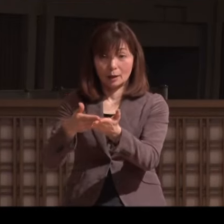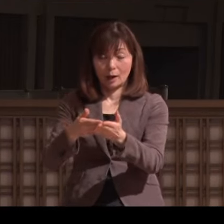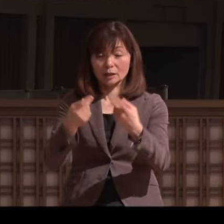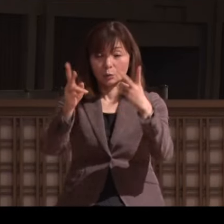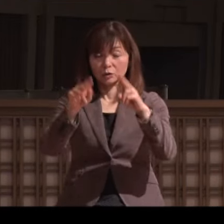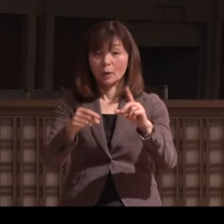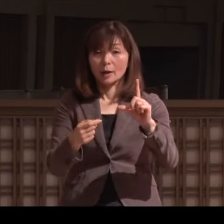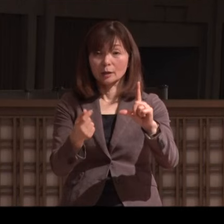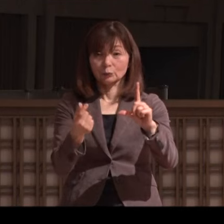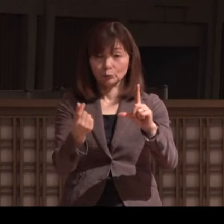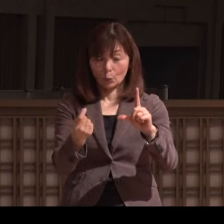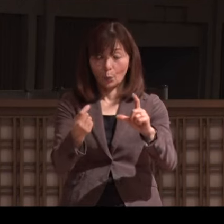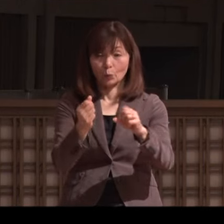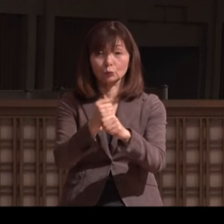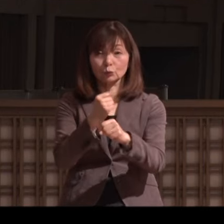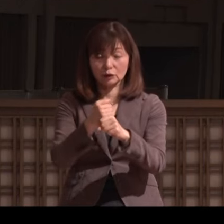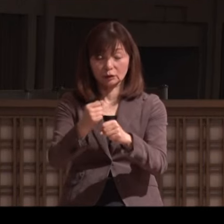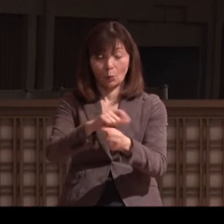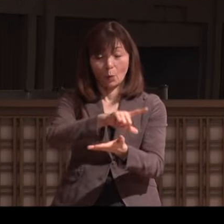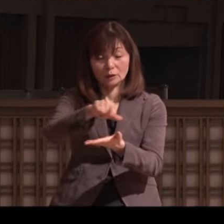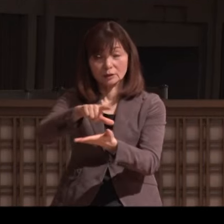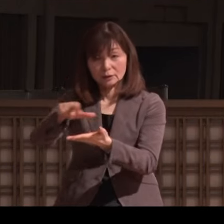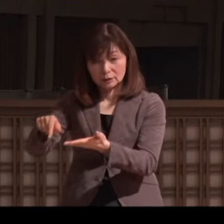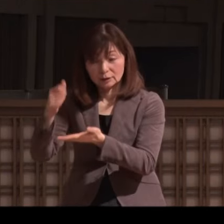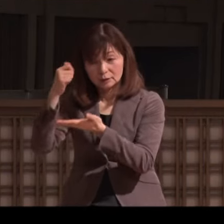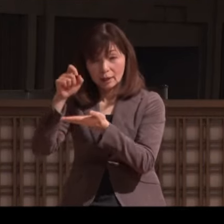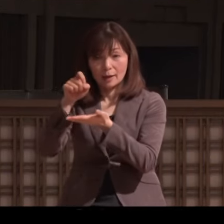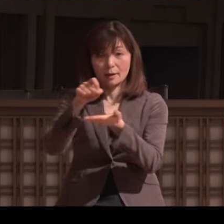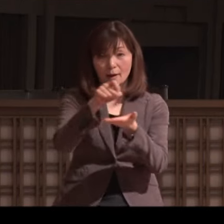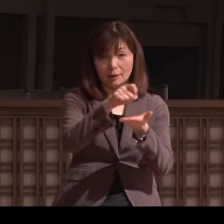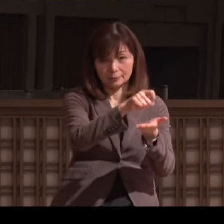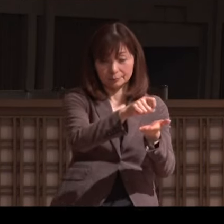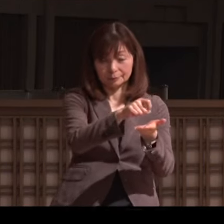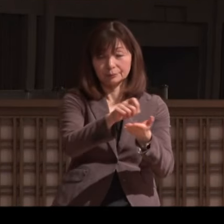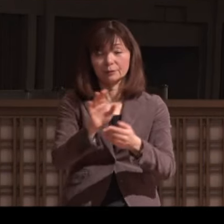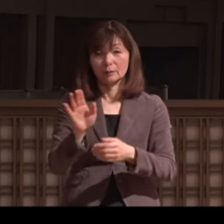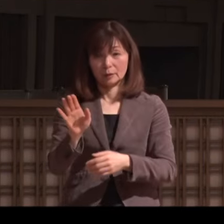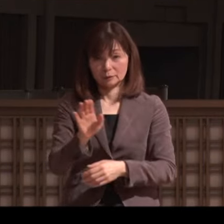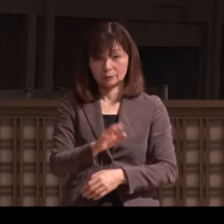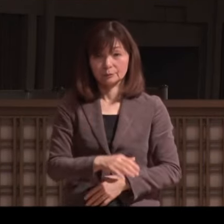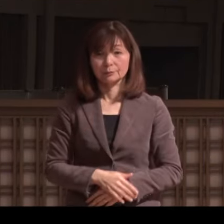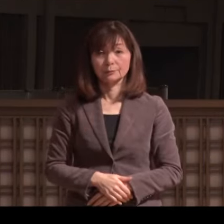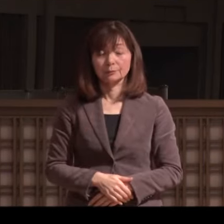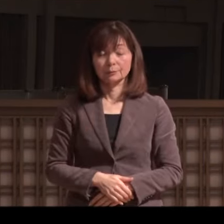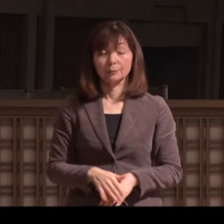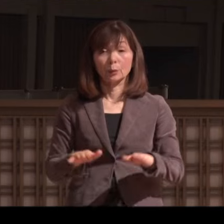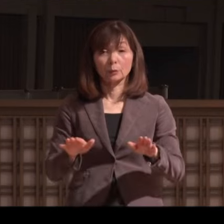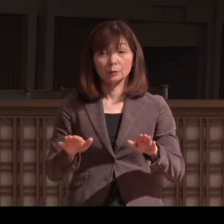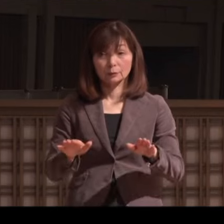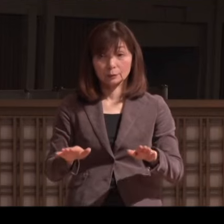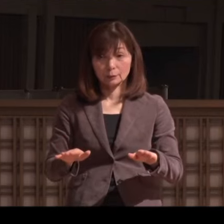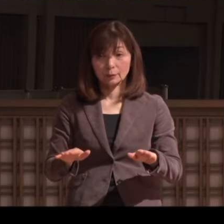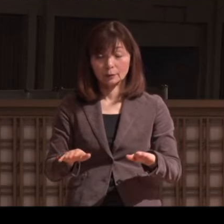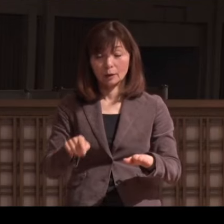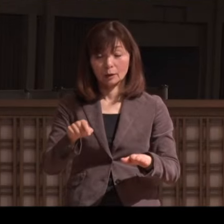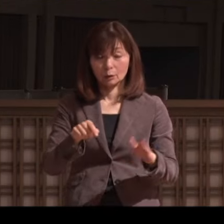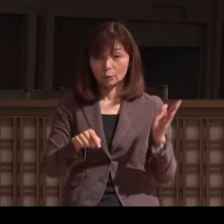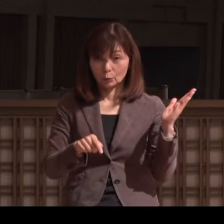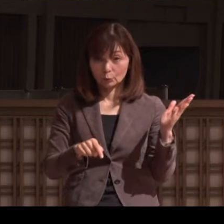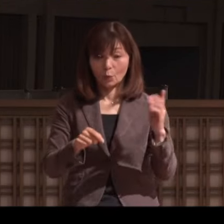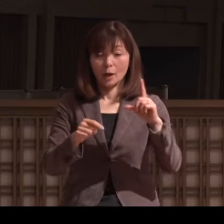広島へり作りをえ各地域にえ提案をさせていただいているところですえ本日はえこの広島